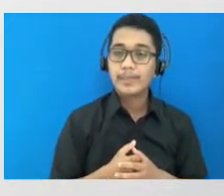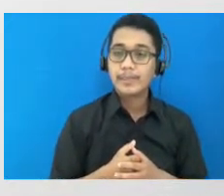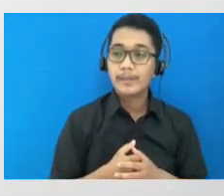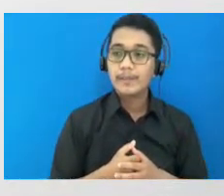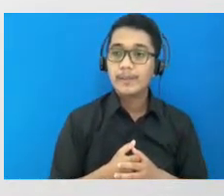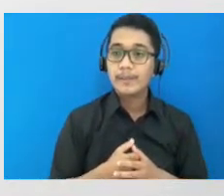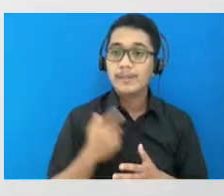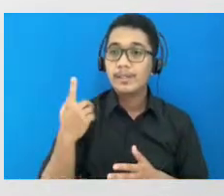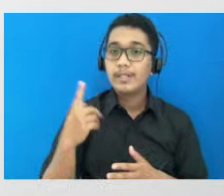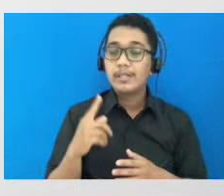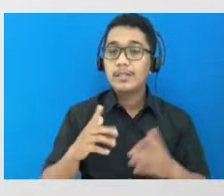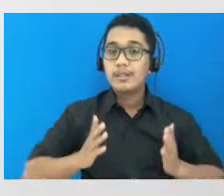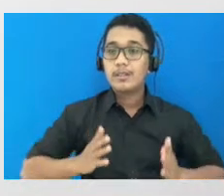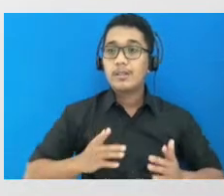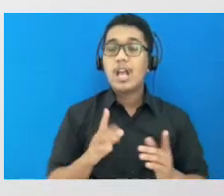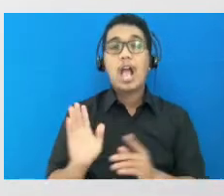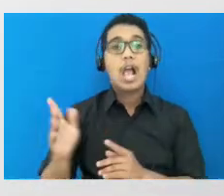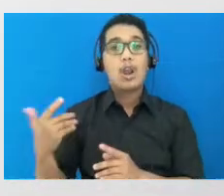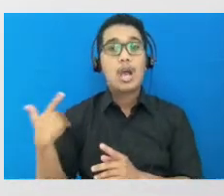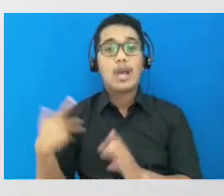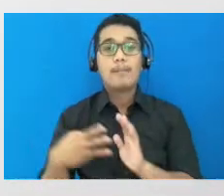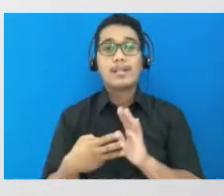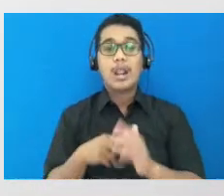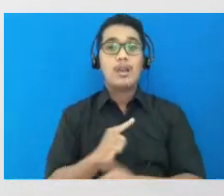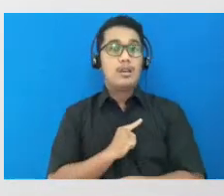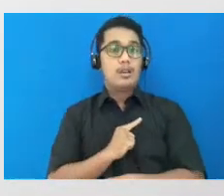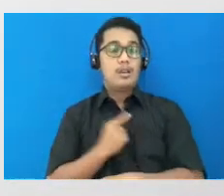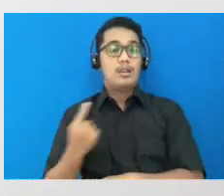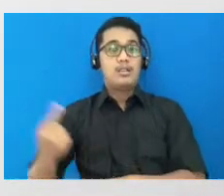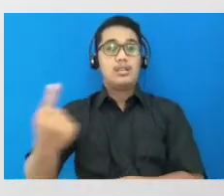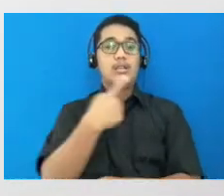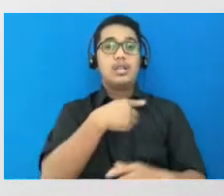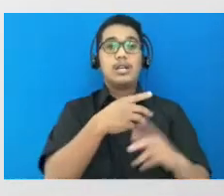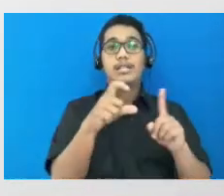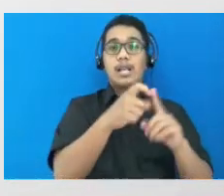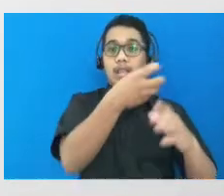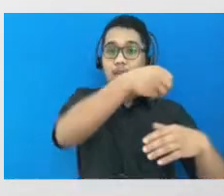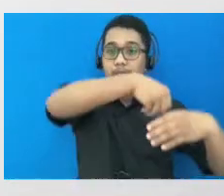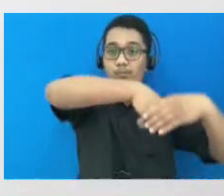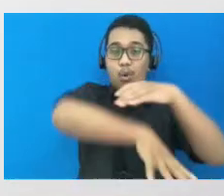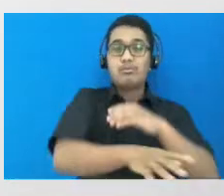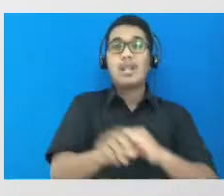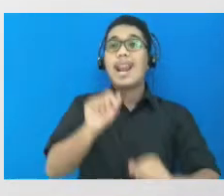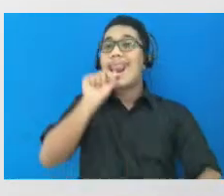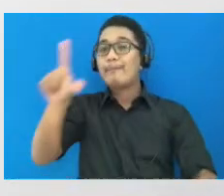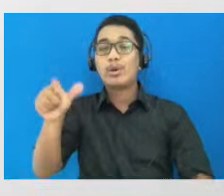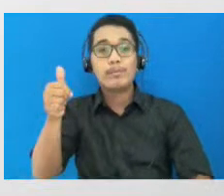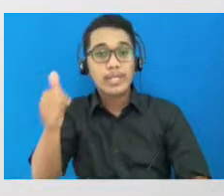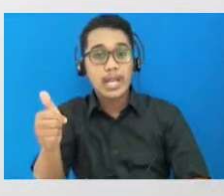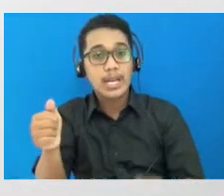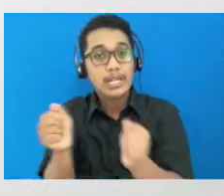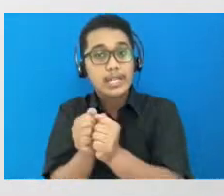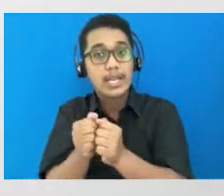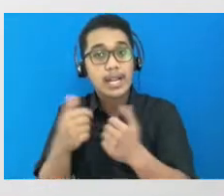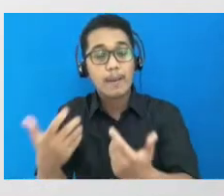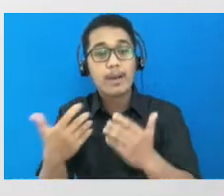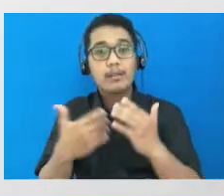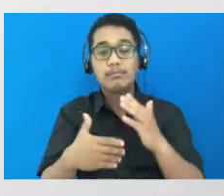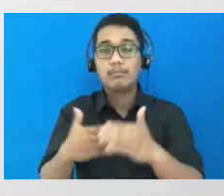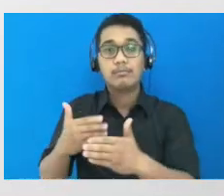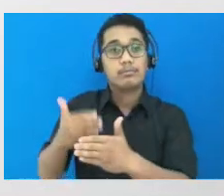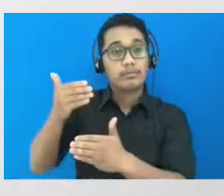dan individu yang mengalami kebocoran data bisa melaporkan dengan procedural rights yang